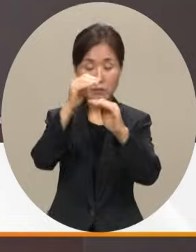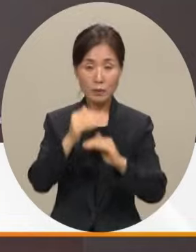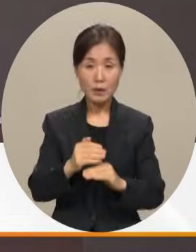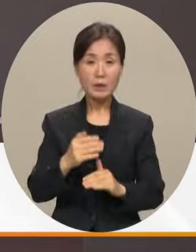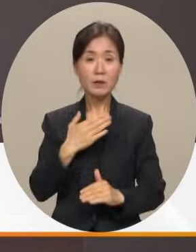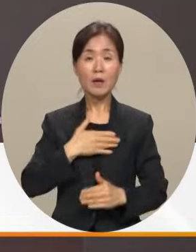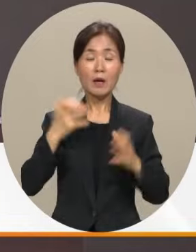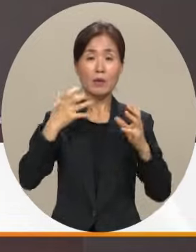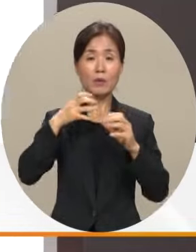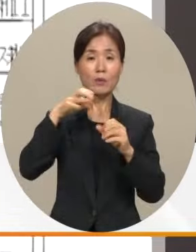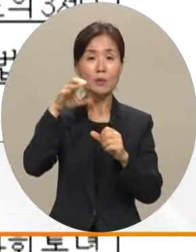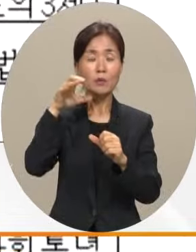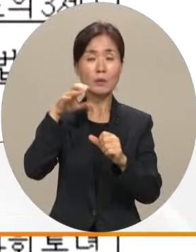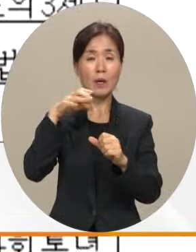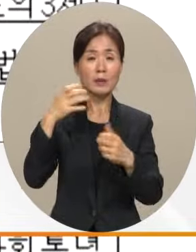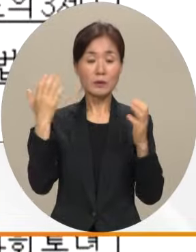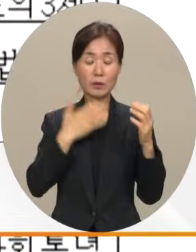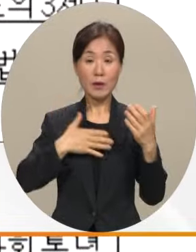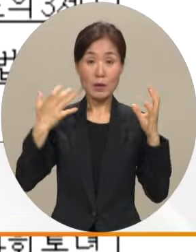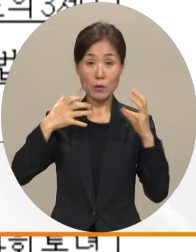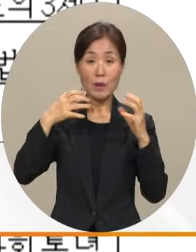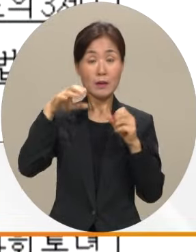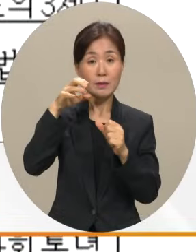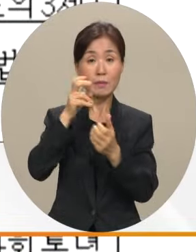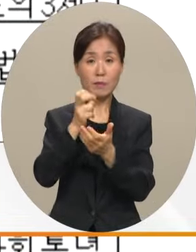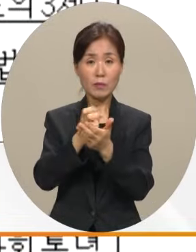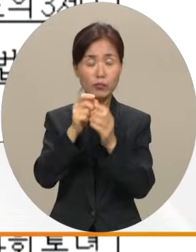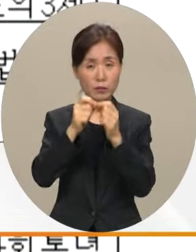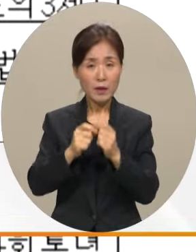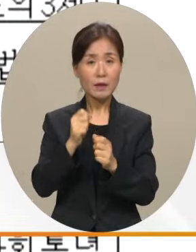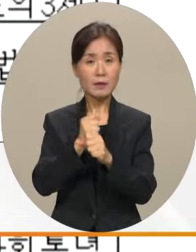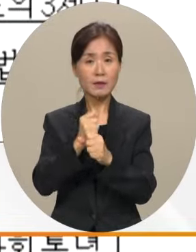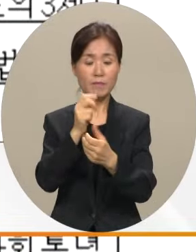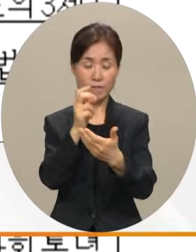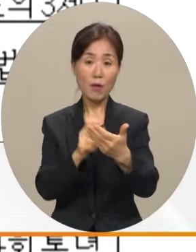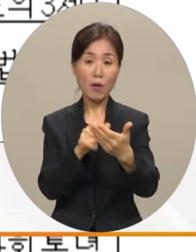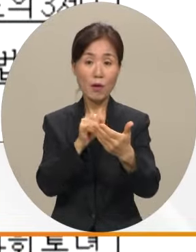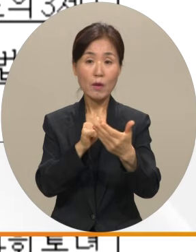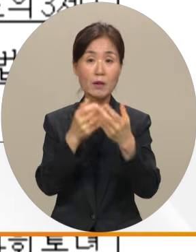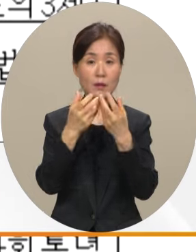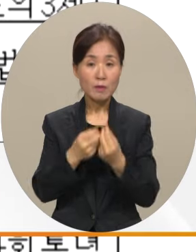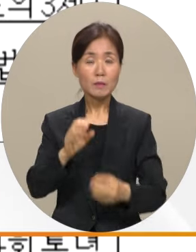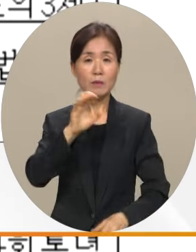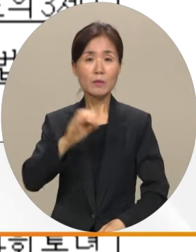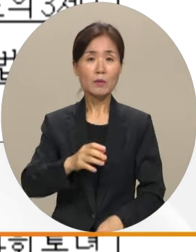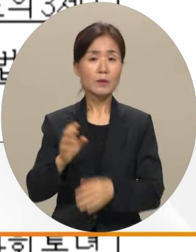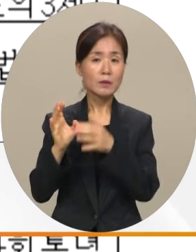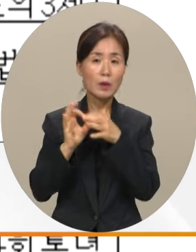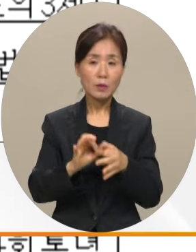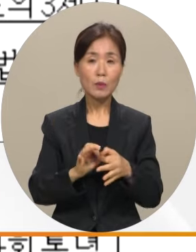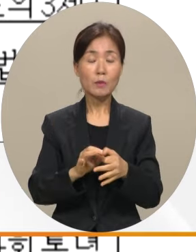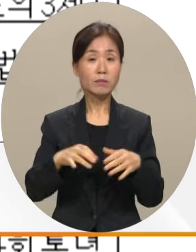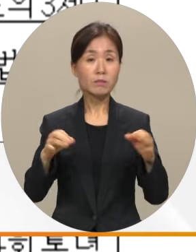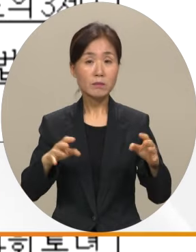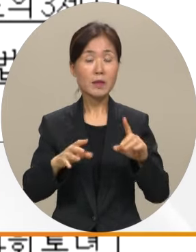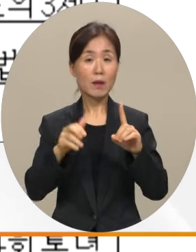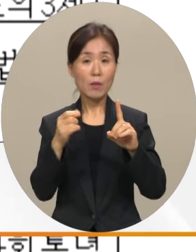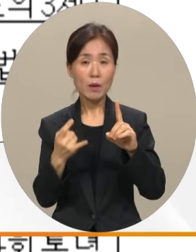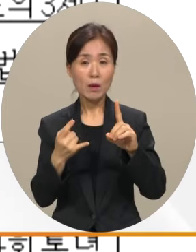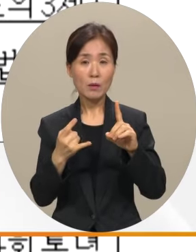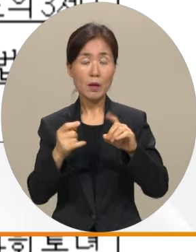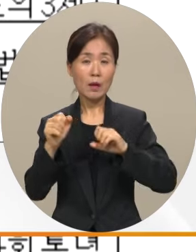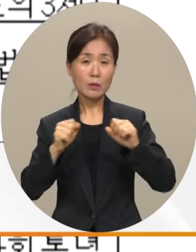구체화하자는 아동복지법 개정안도 포함됐는데 예를 들면 반복적, 지속적이거나 일시적, 일회적이라도 그 정도가